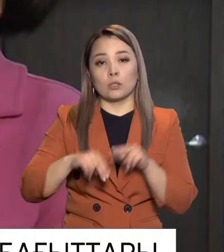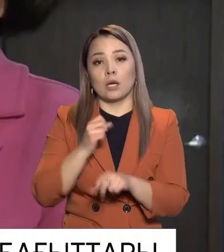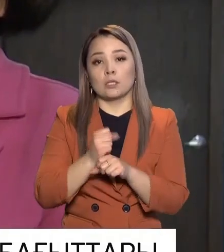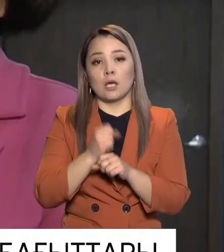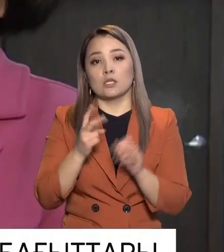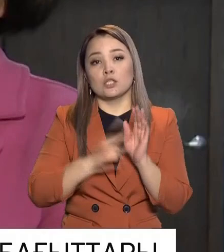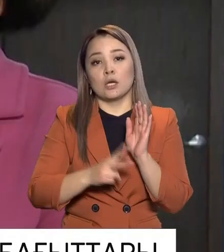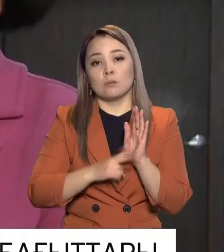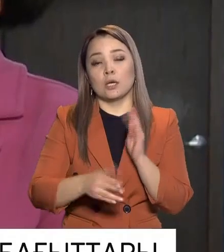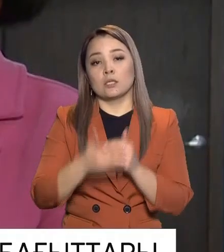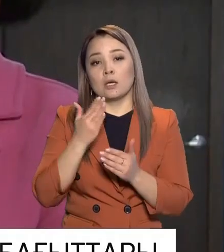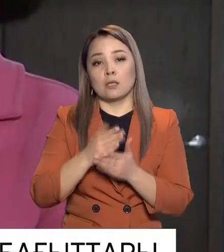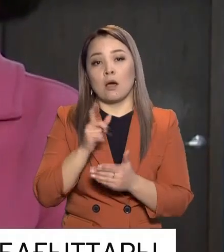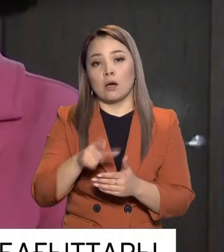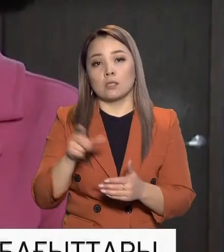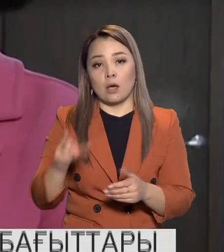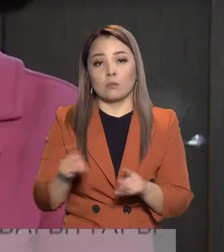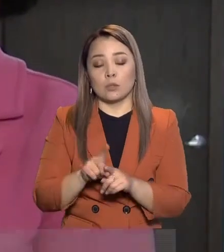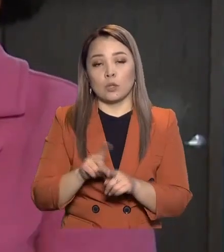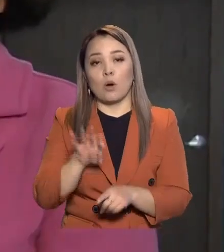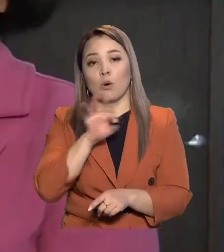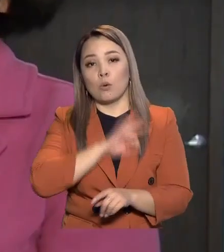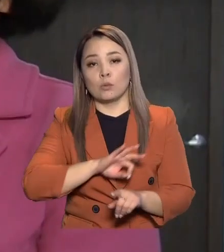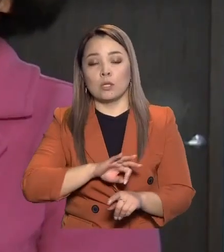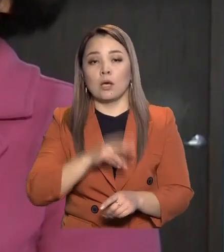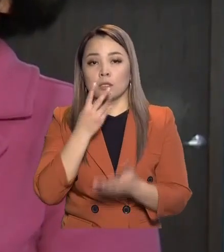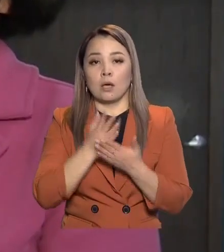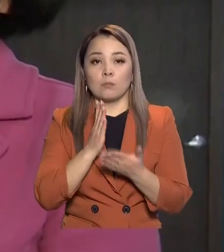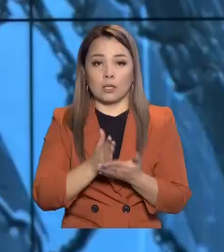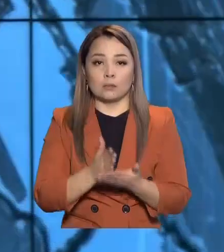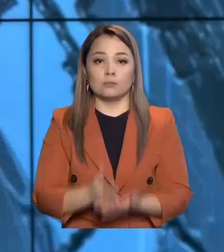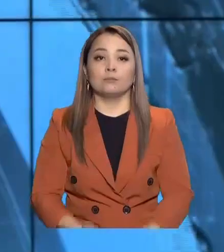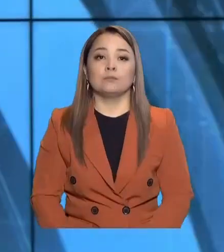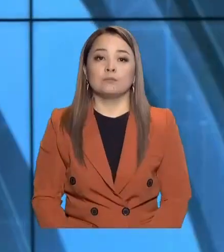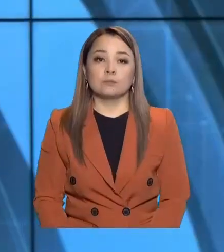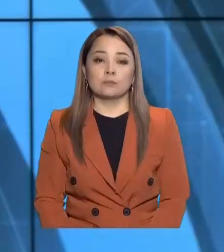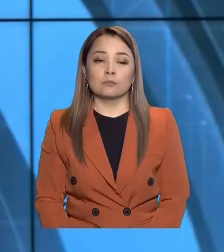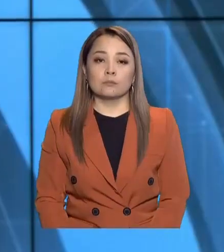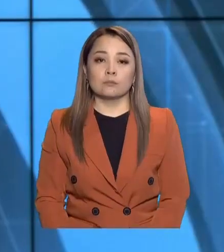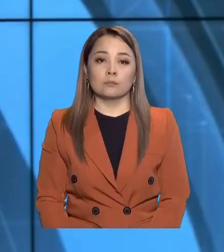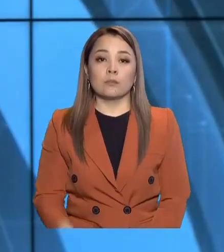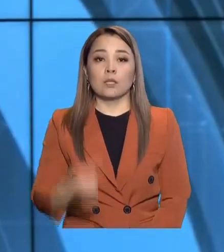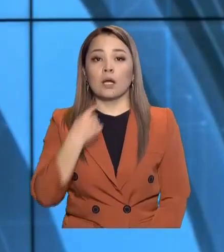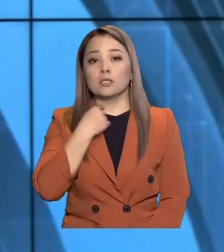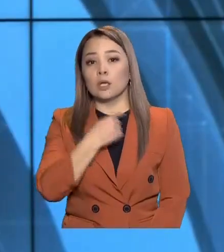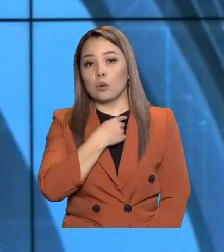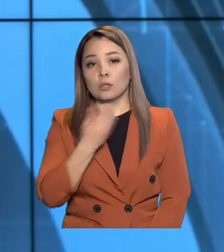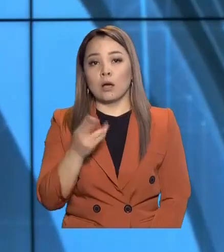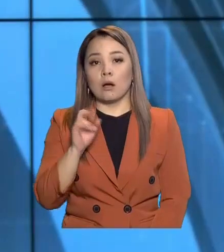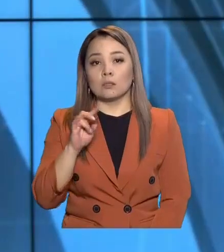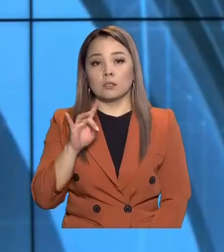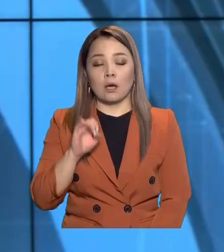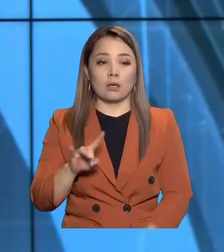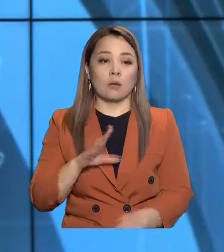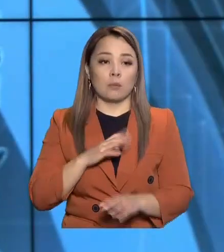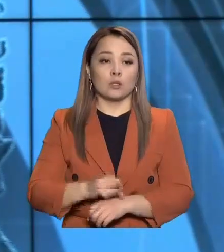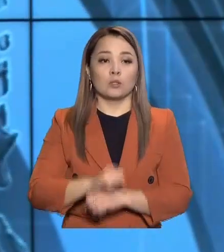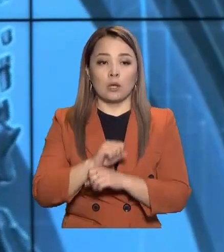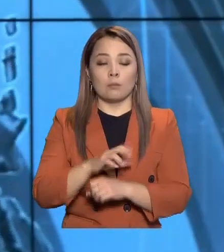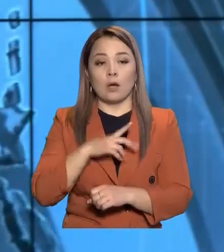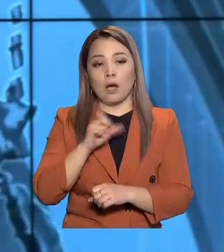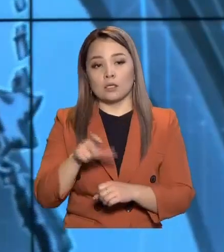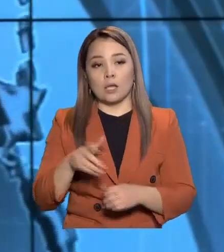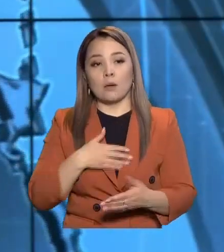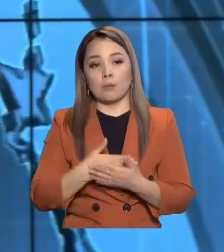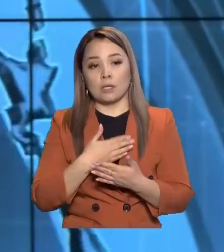70%-ден аса адамның қолдауына ие болды. Талдықорғанда қаңтардағы дүрбелең кезінде